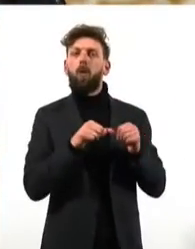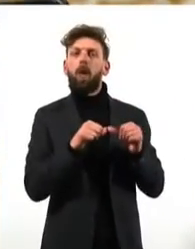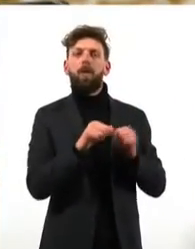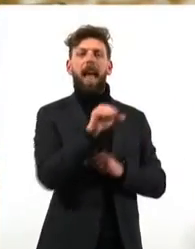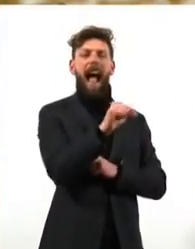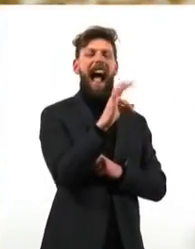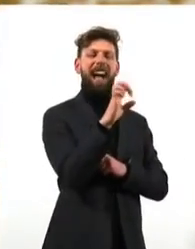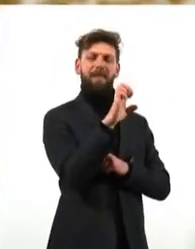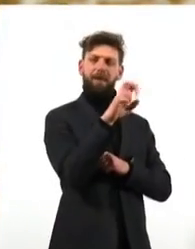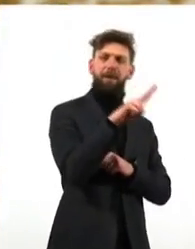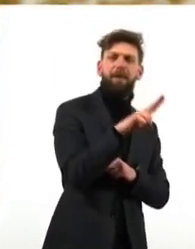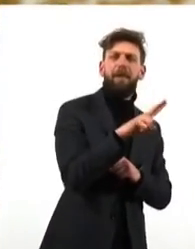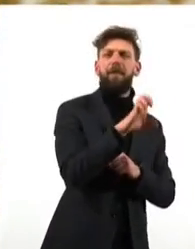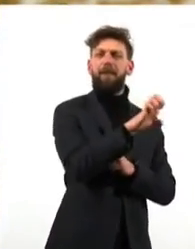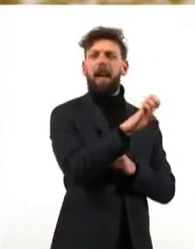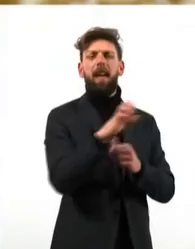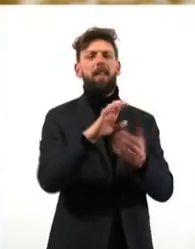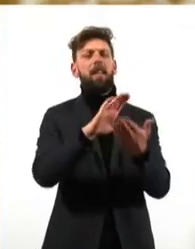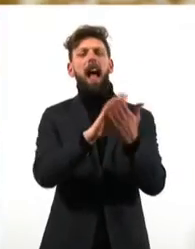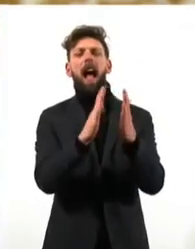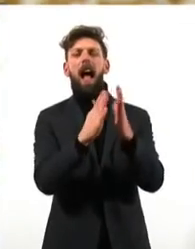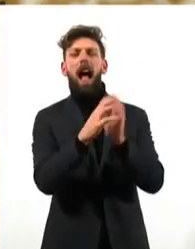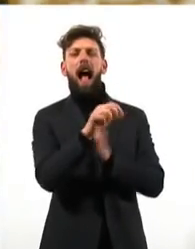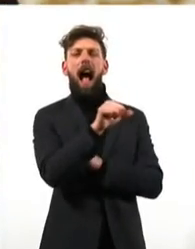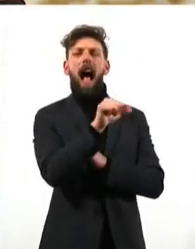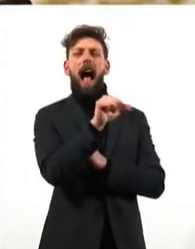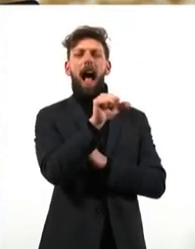l'ANRU, sur de...